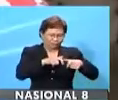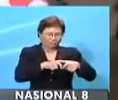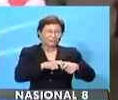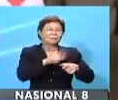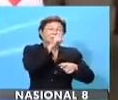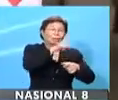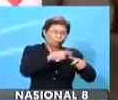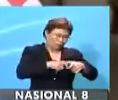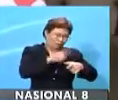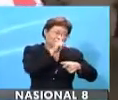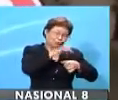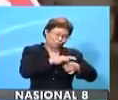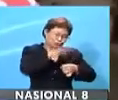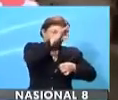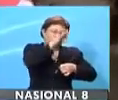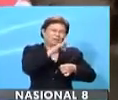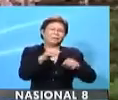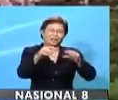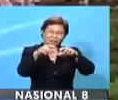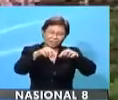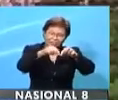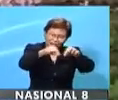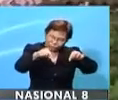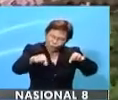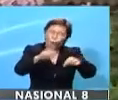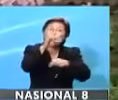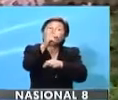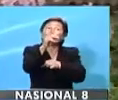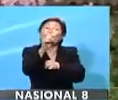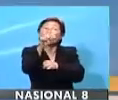semua satu hati dengan satu jiwa.